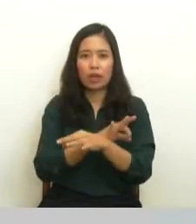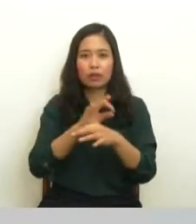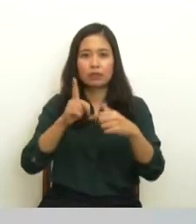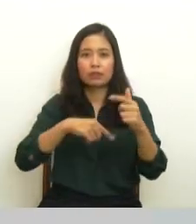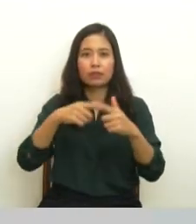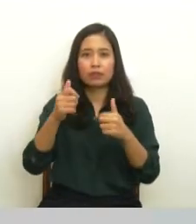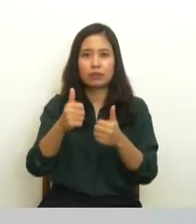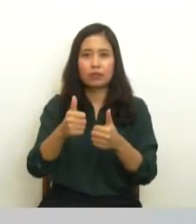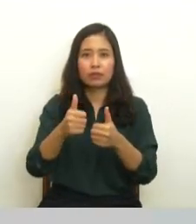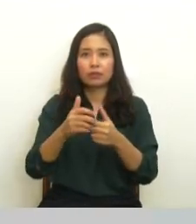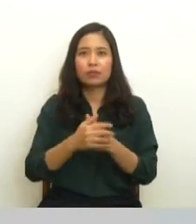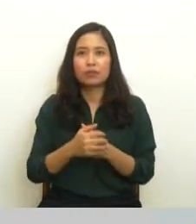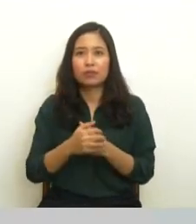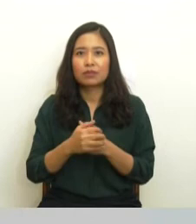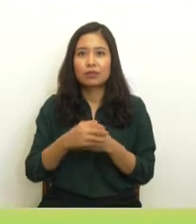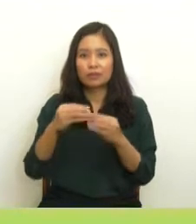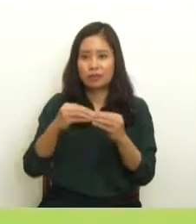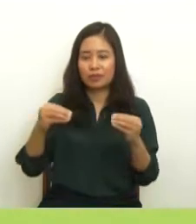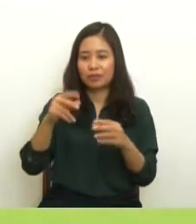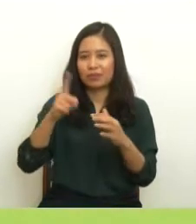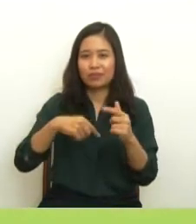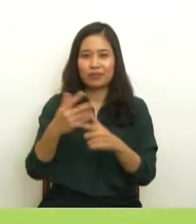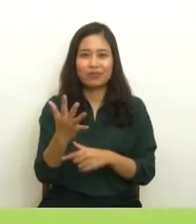นว่าหอดหนไม่ง้าพสติกแล้วค่ะ